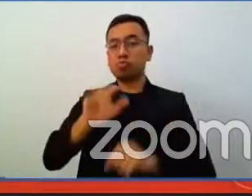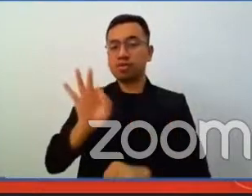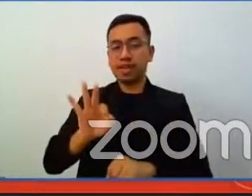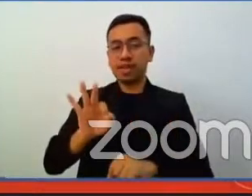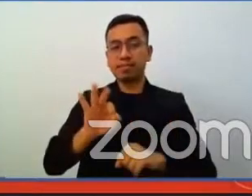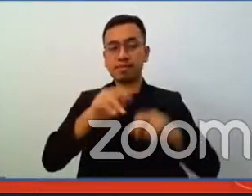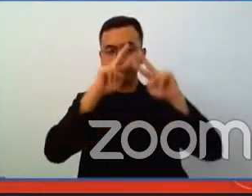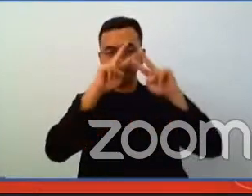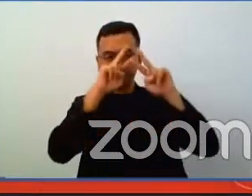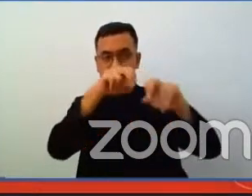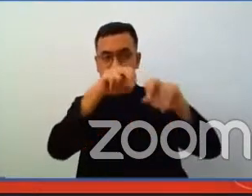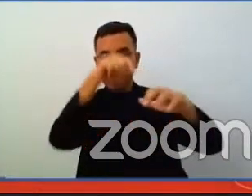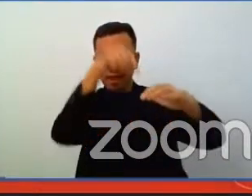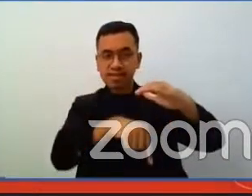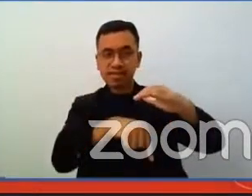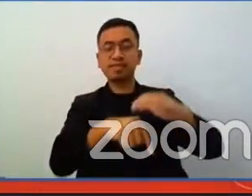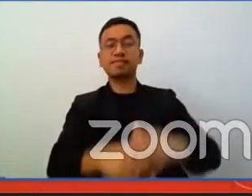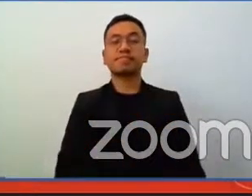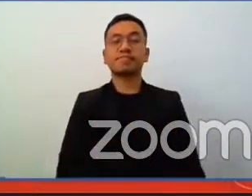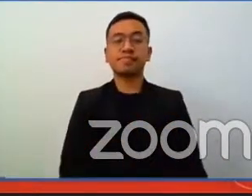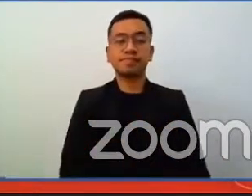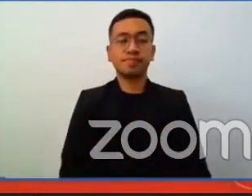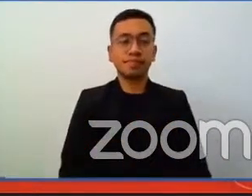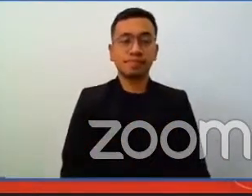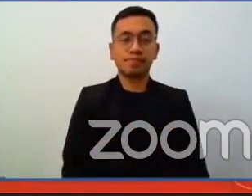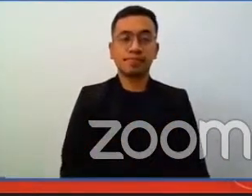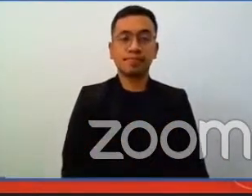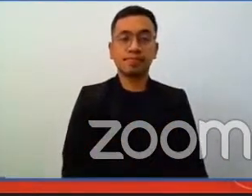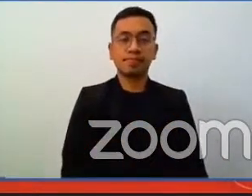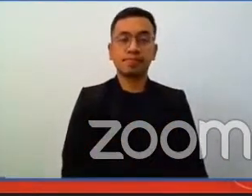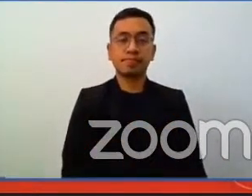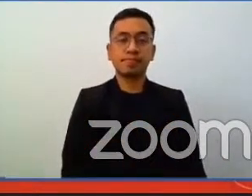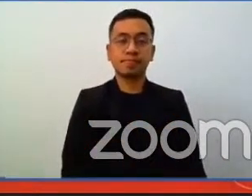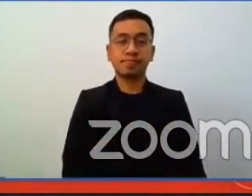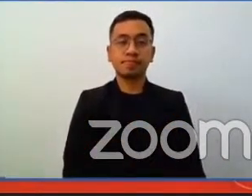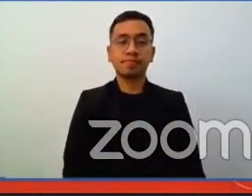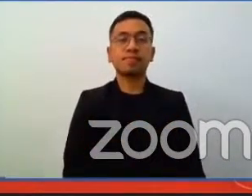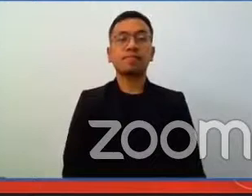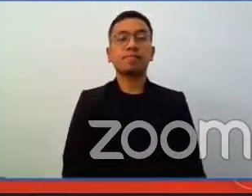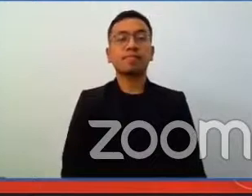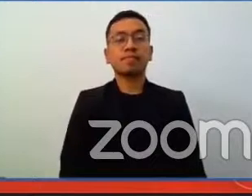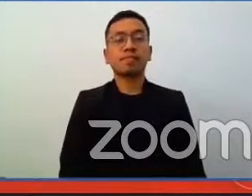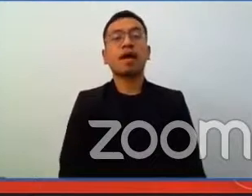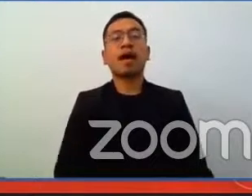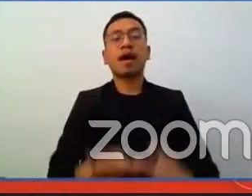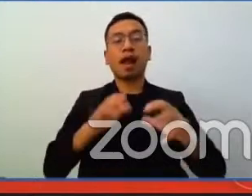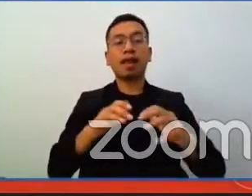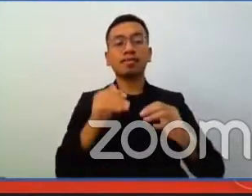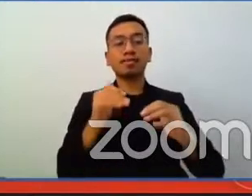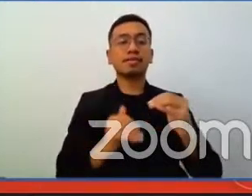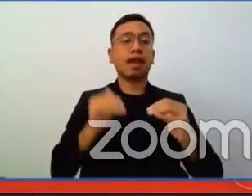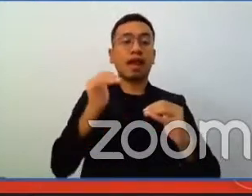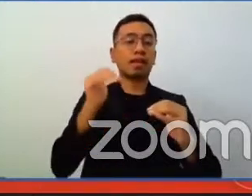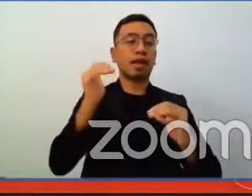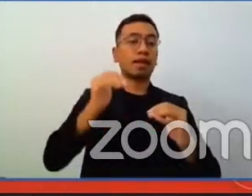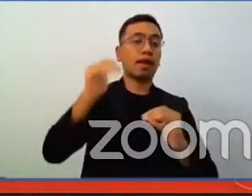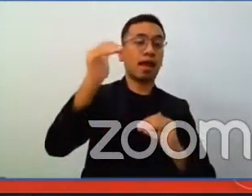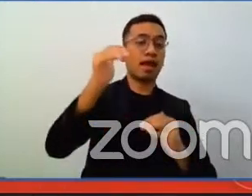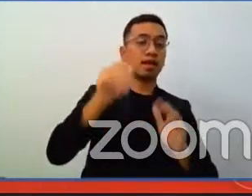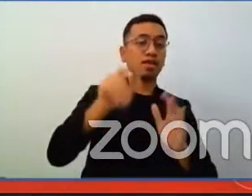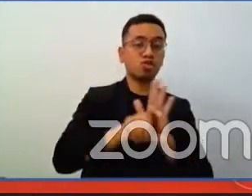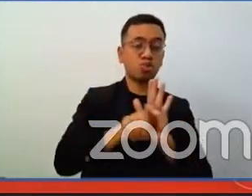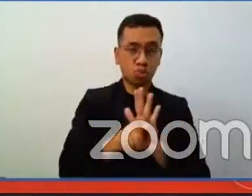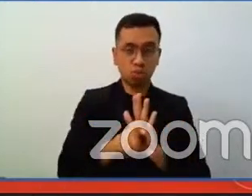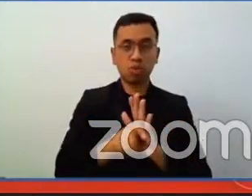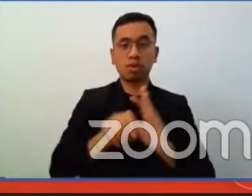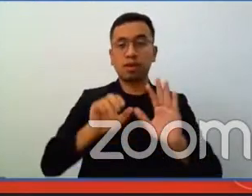66,67%. Nah, ternyata semakin naik level tingkat kelasnya, terutama misalnya kita